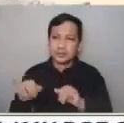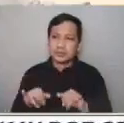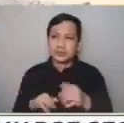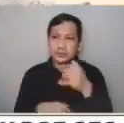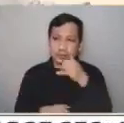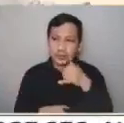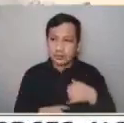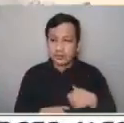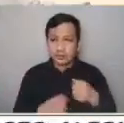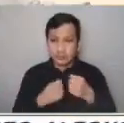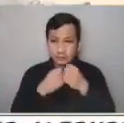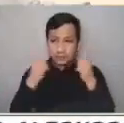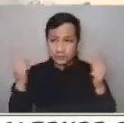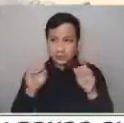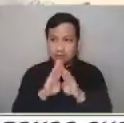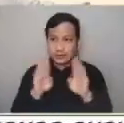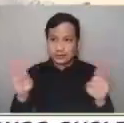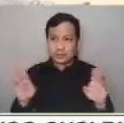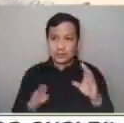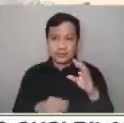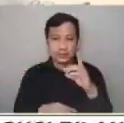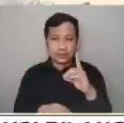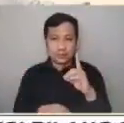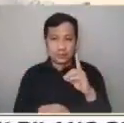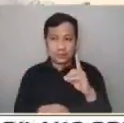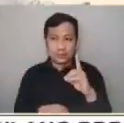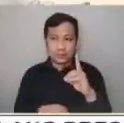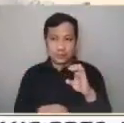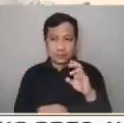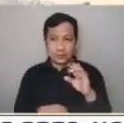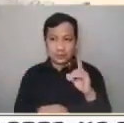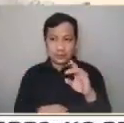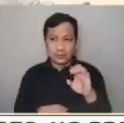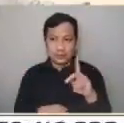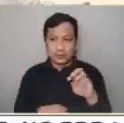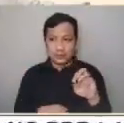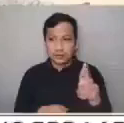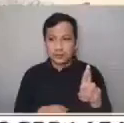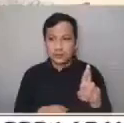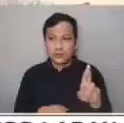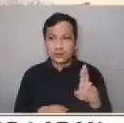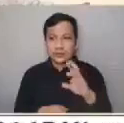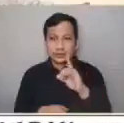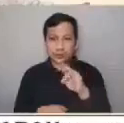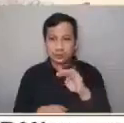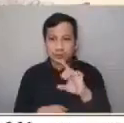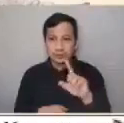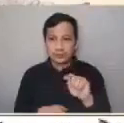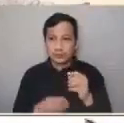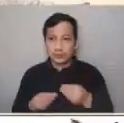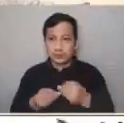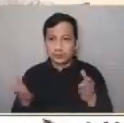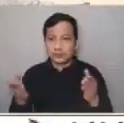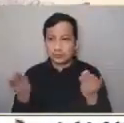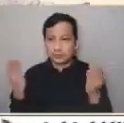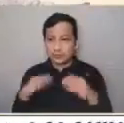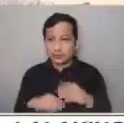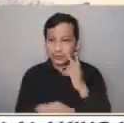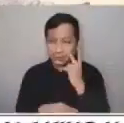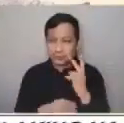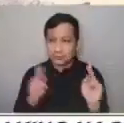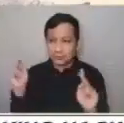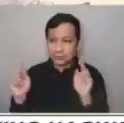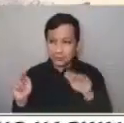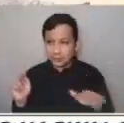aking nabanggit kanina, ay pinagbabawal ang pag-swimming sa Manila Bay, maging ang paninigarilyo,